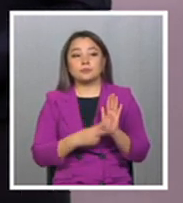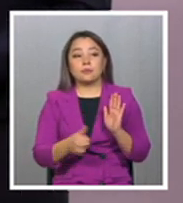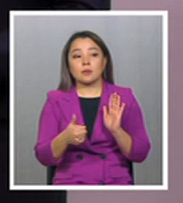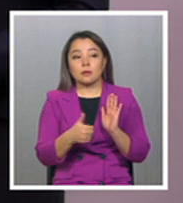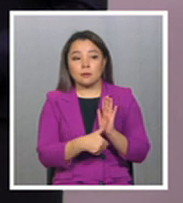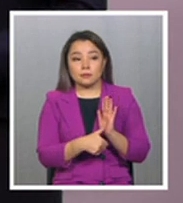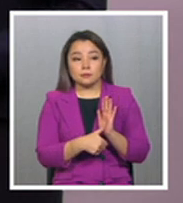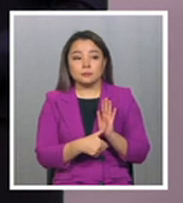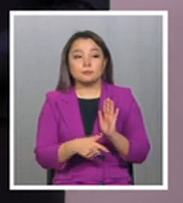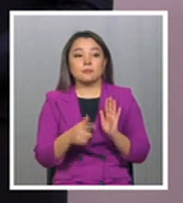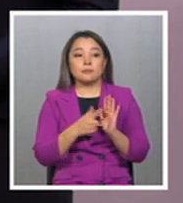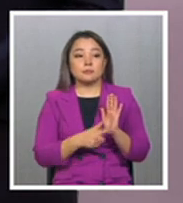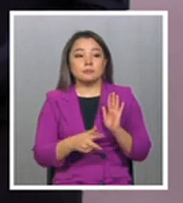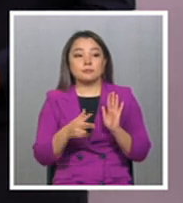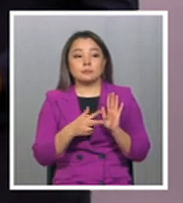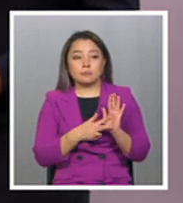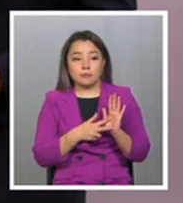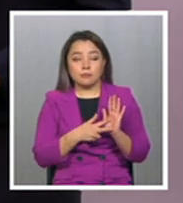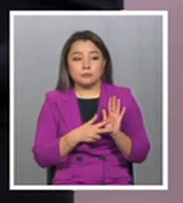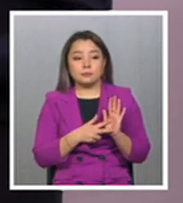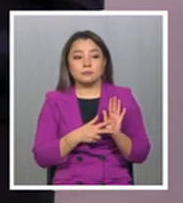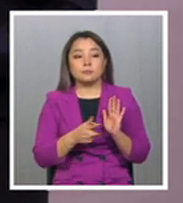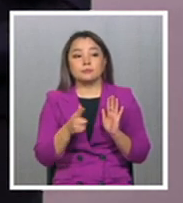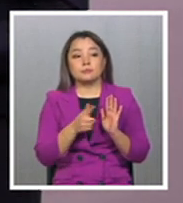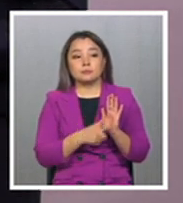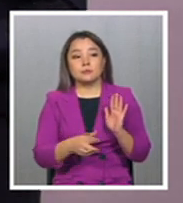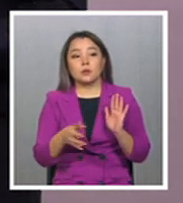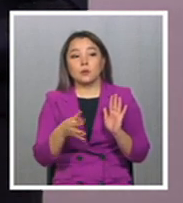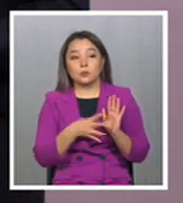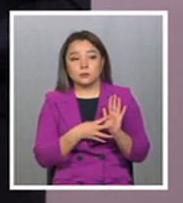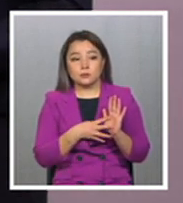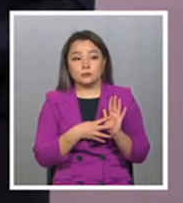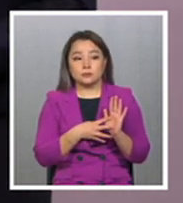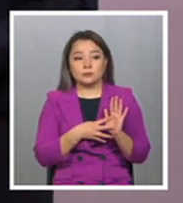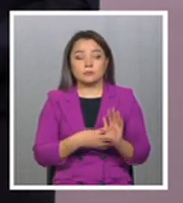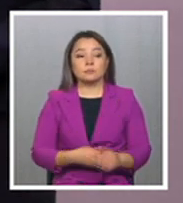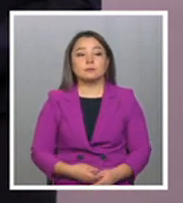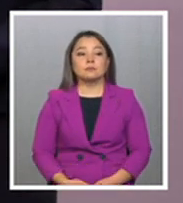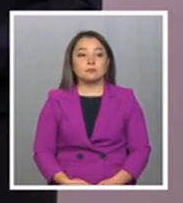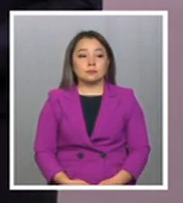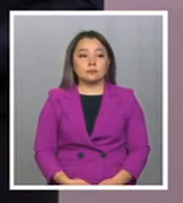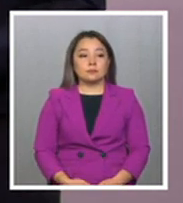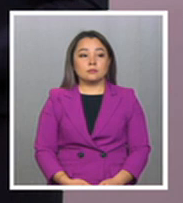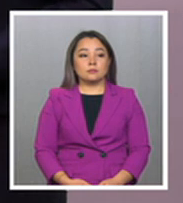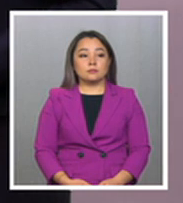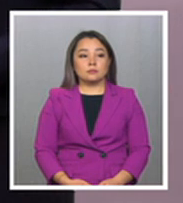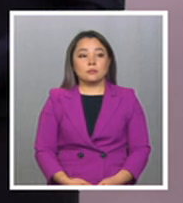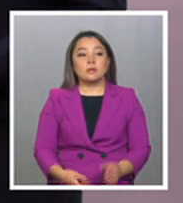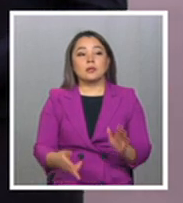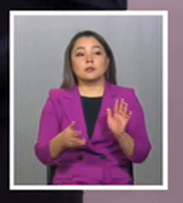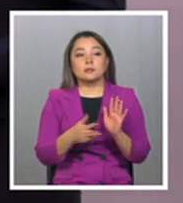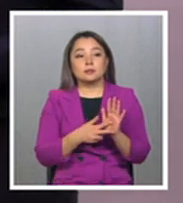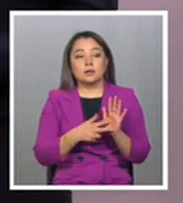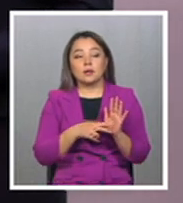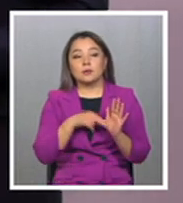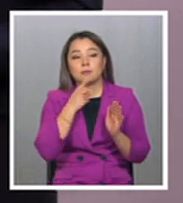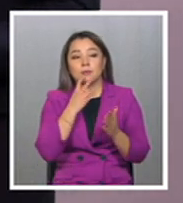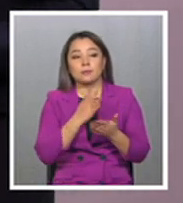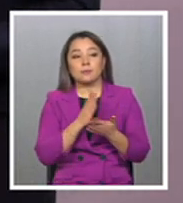76, 78 және 79 сандары. 8 цифрынан бастап